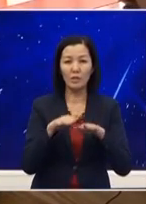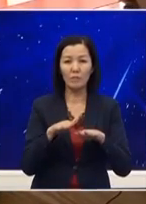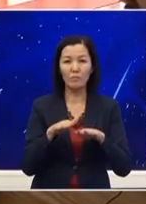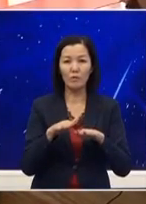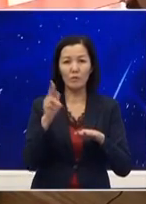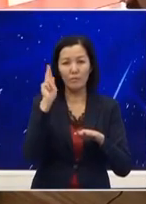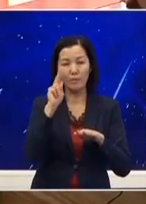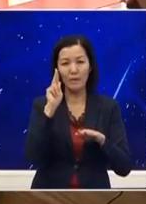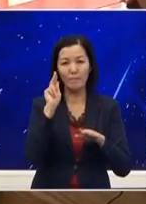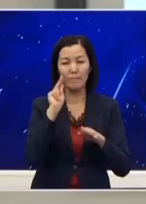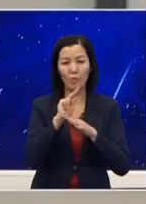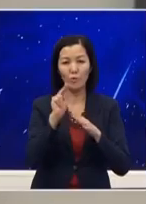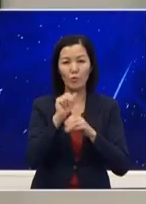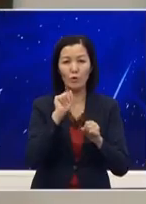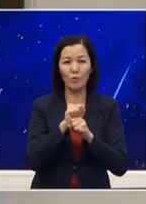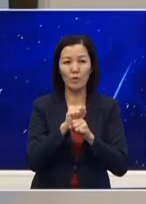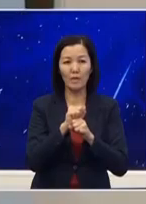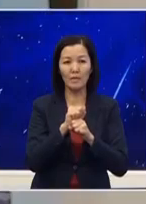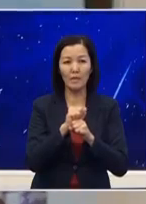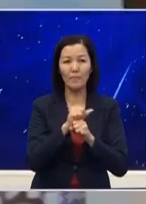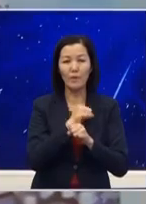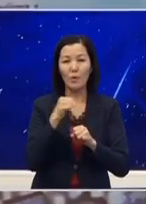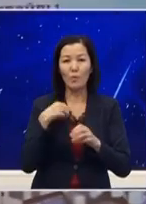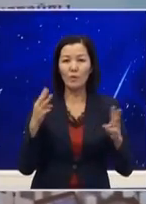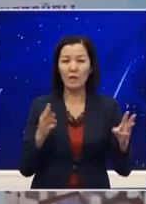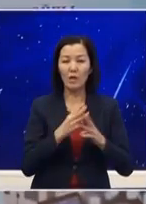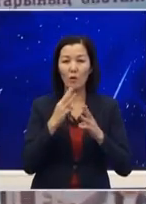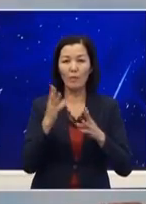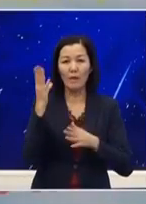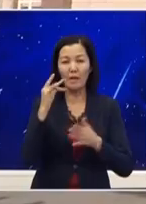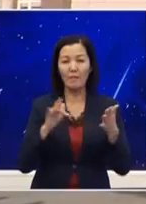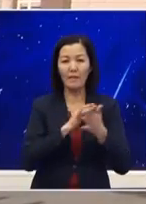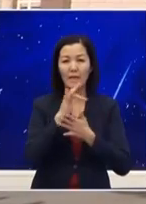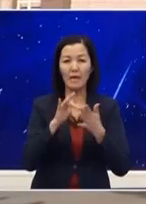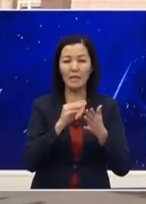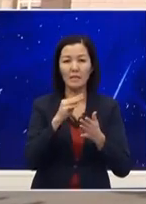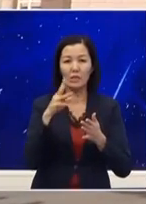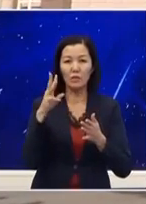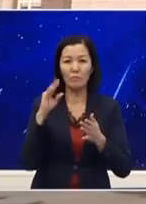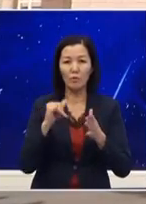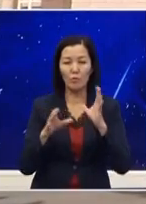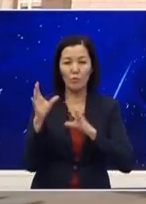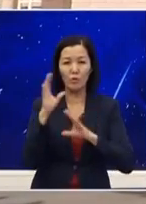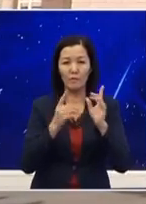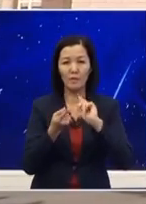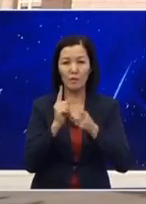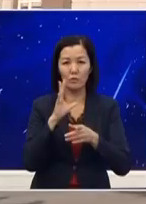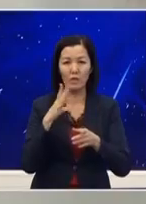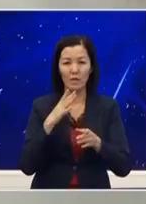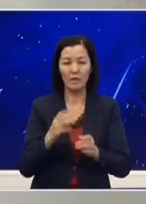білім беруді тоқтатты. Оқып жатқан студенттер өз қалауымен Алматы қаласына, немесе Жансүгіров атындағы Жетісу университетіне